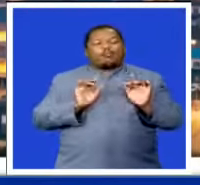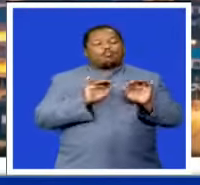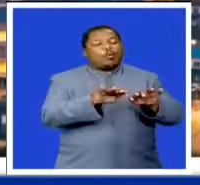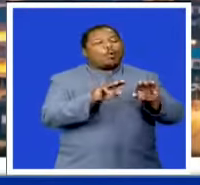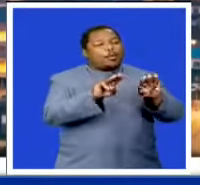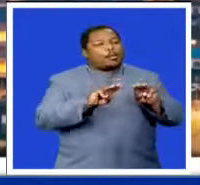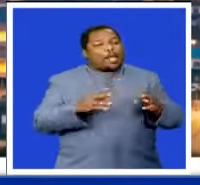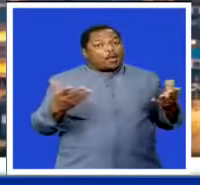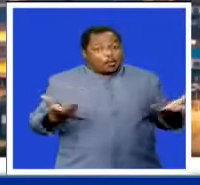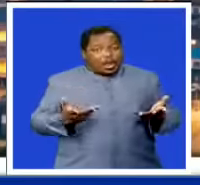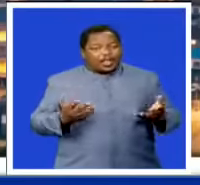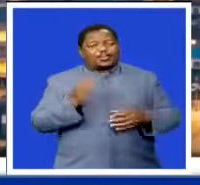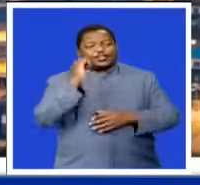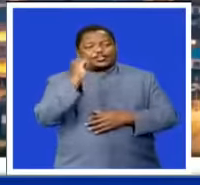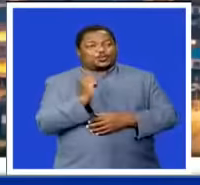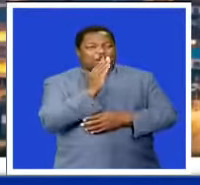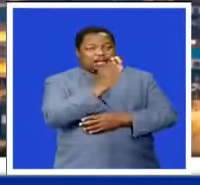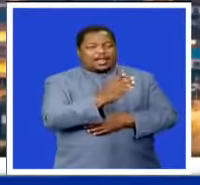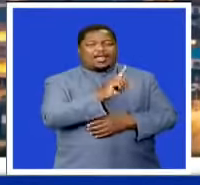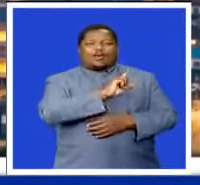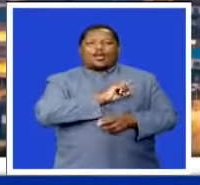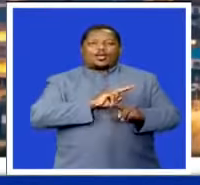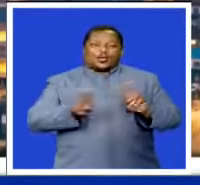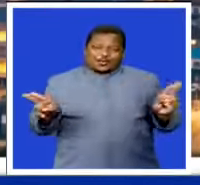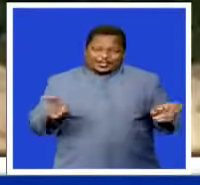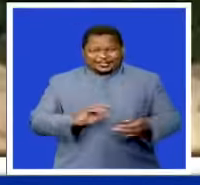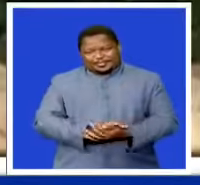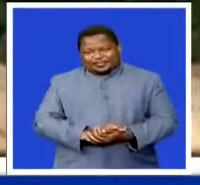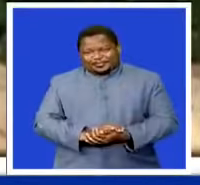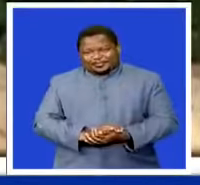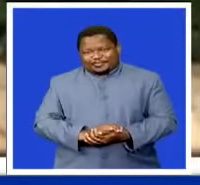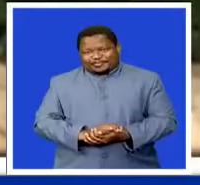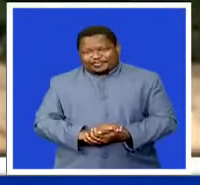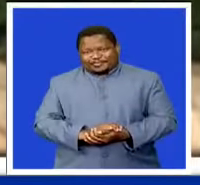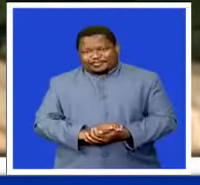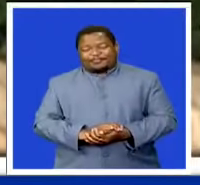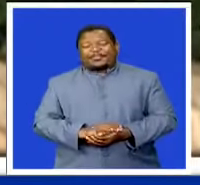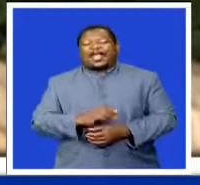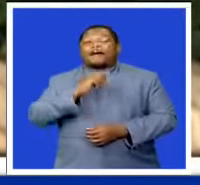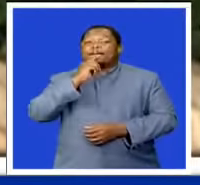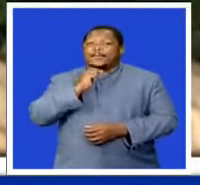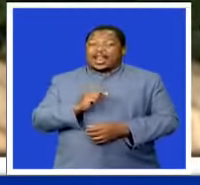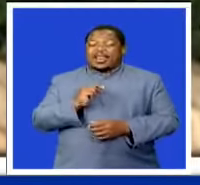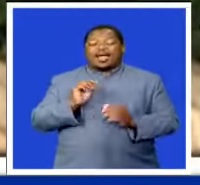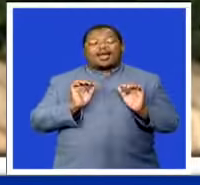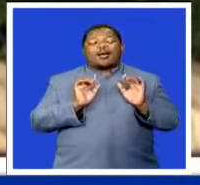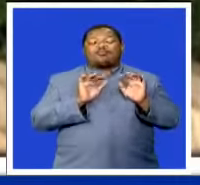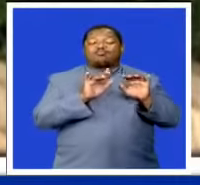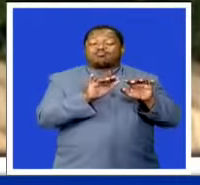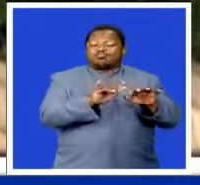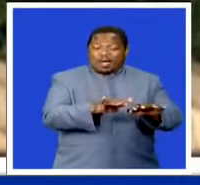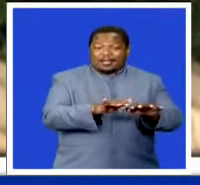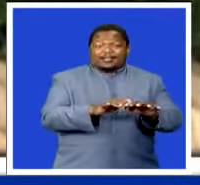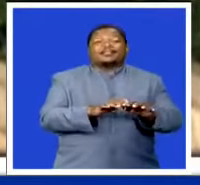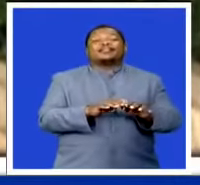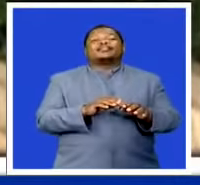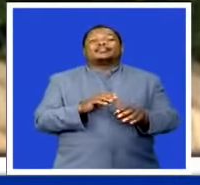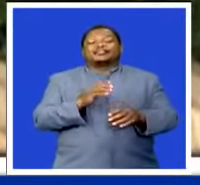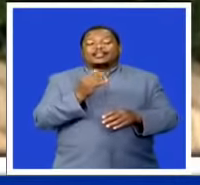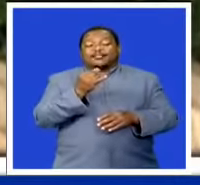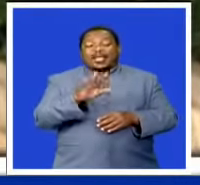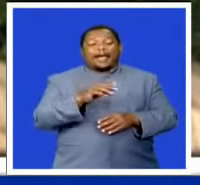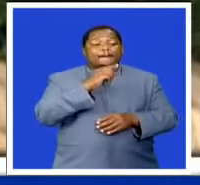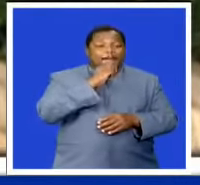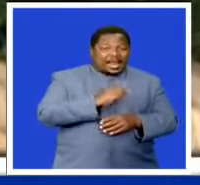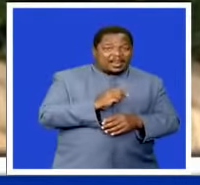leHappy Valley eZulwini. Lo mhlangano wabobabe nalabo labanabomake labakhulelwe